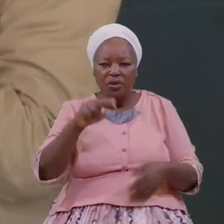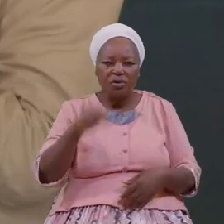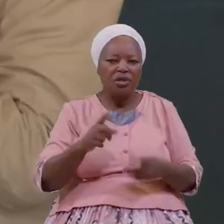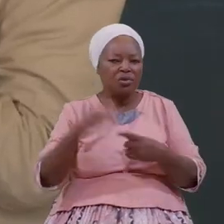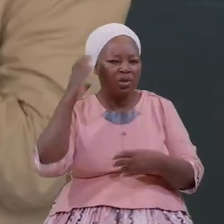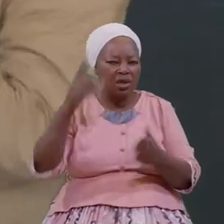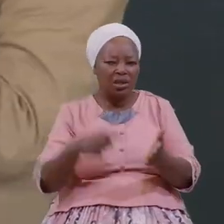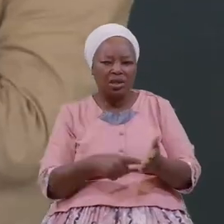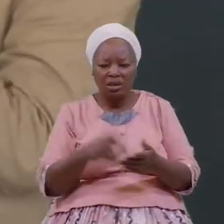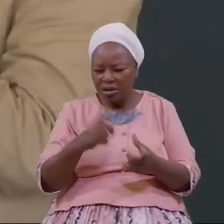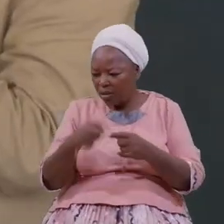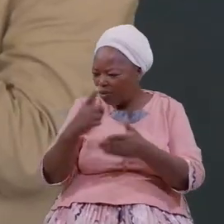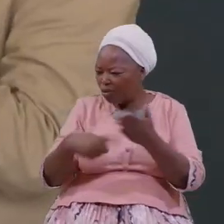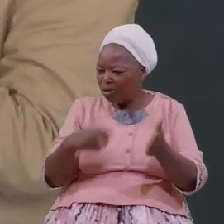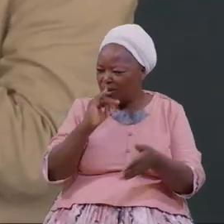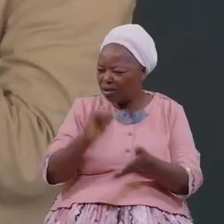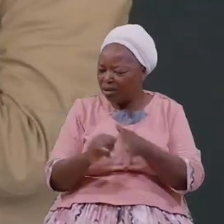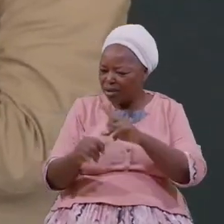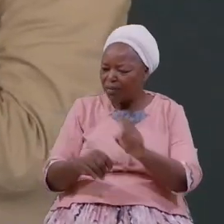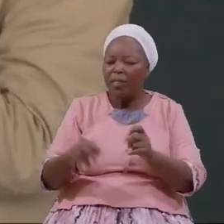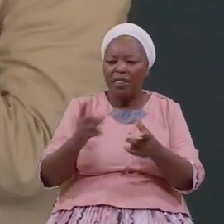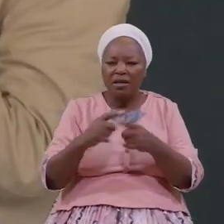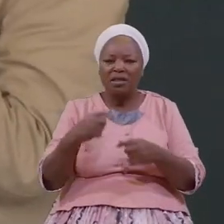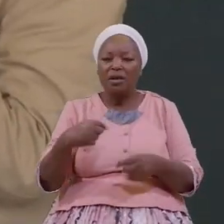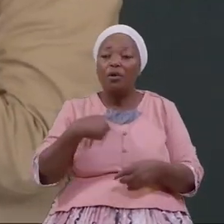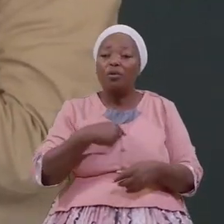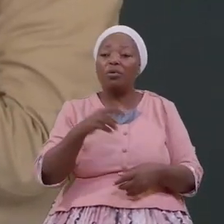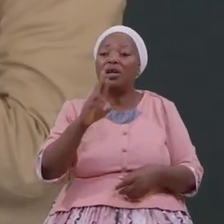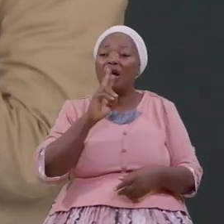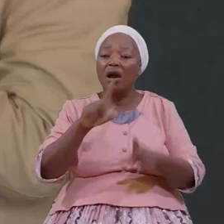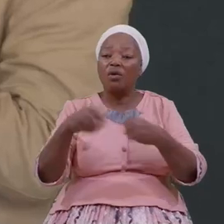devez apprendre ceci. C'est quoi? Ils disent que